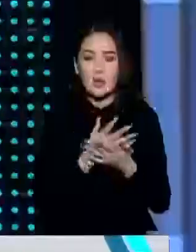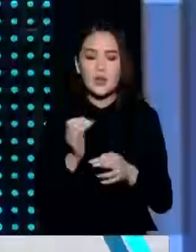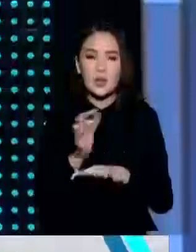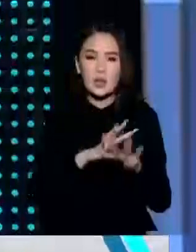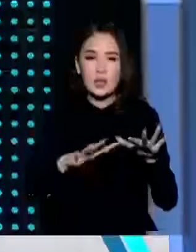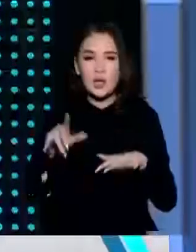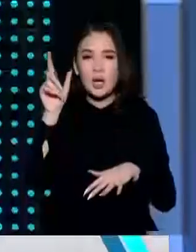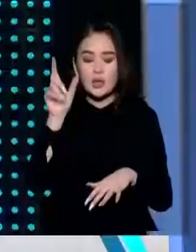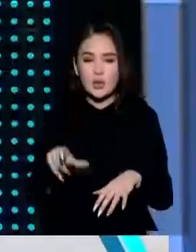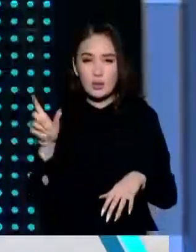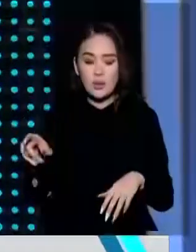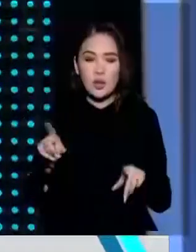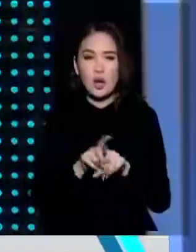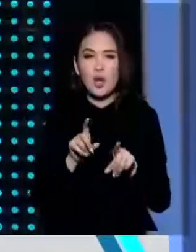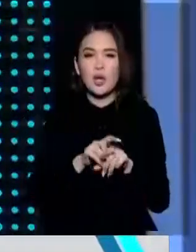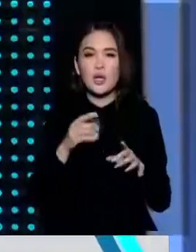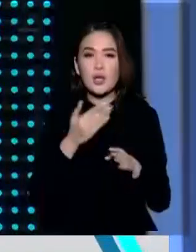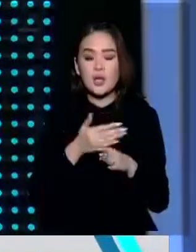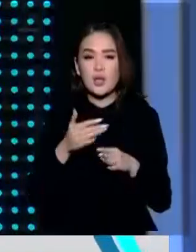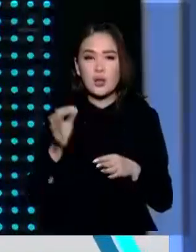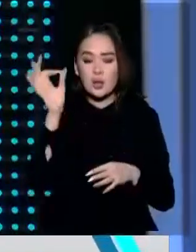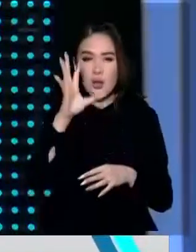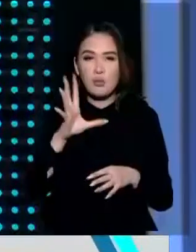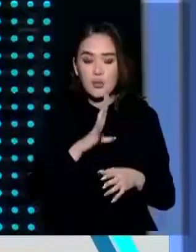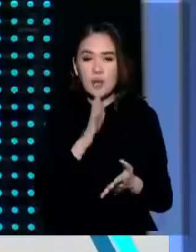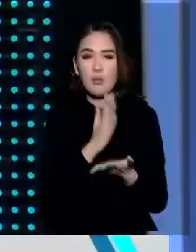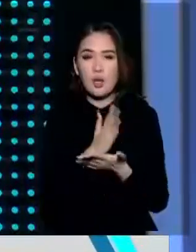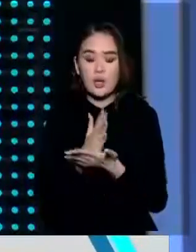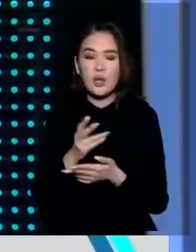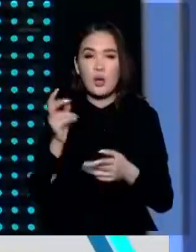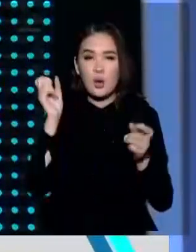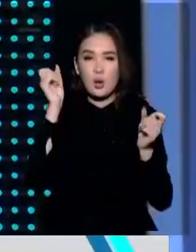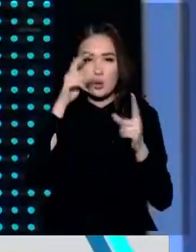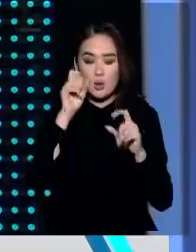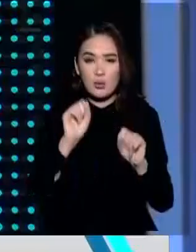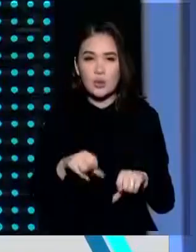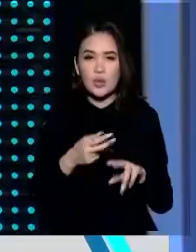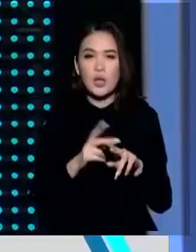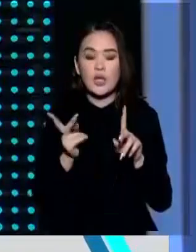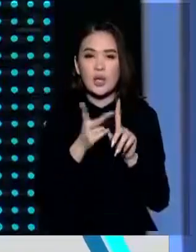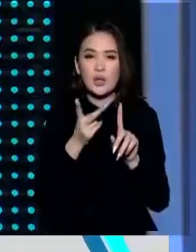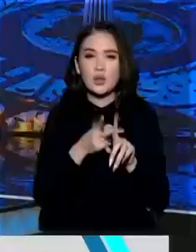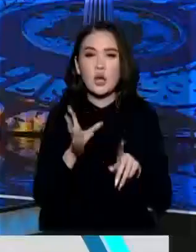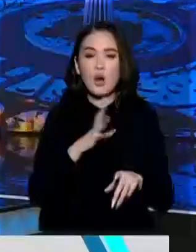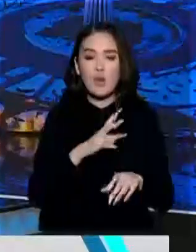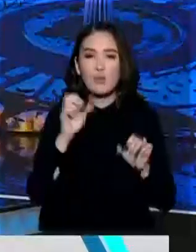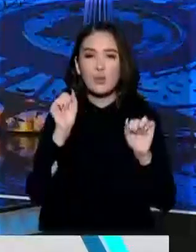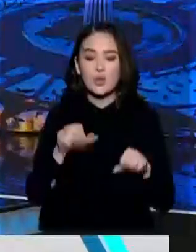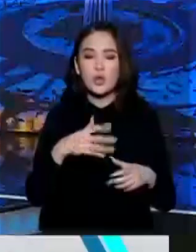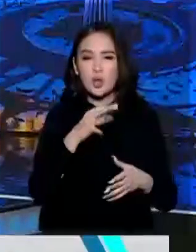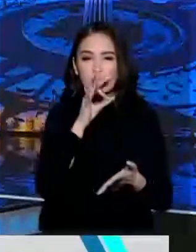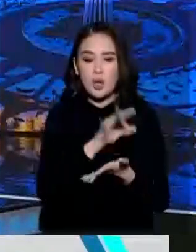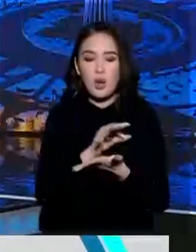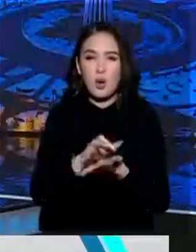ел азаматтары да кейін сондай мықты отандастарымыздың бар екенін де біледі ғой. Соның ол бір, екіншіден ақырындап олардың сол жетекші